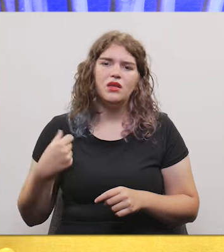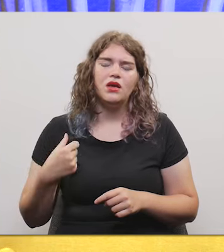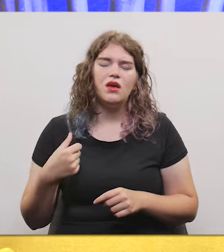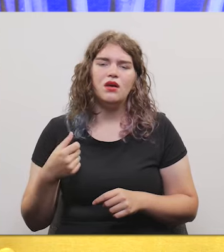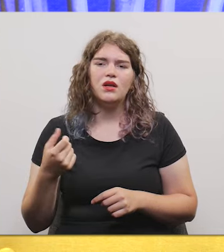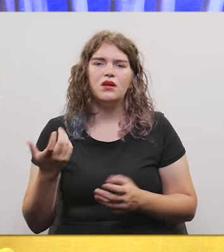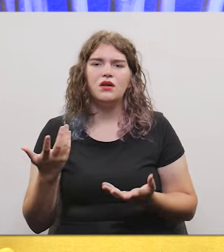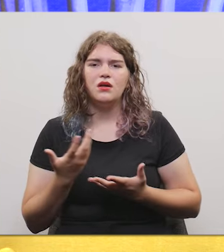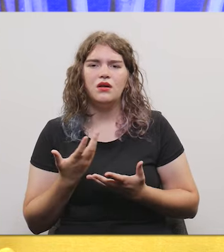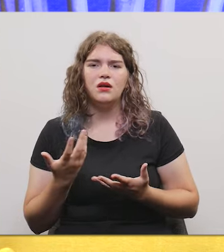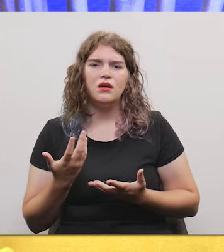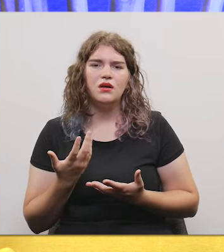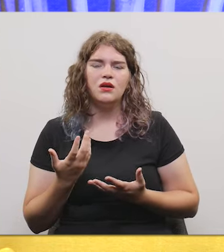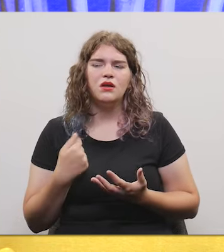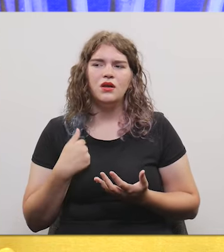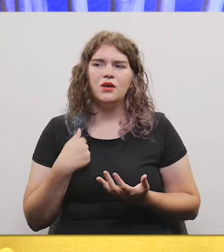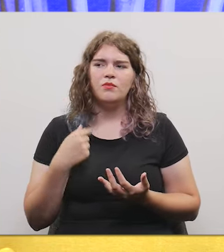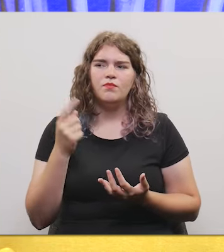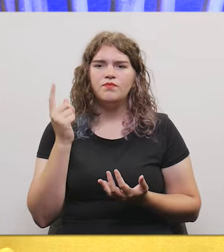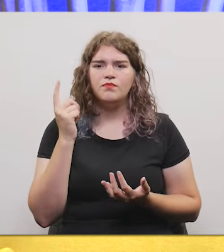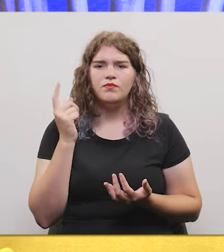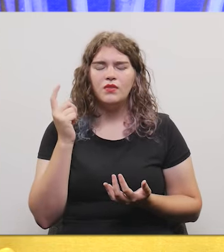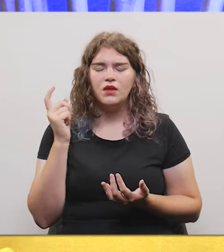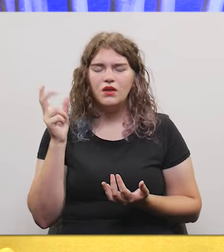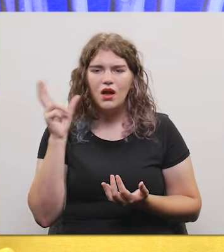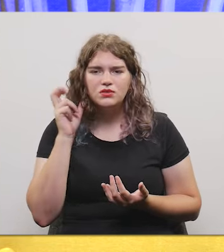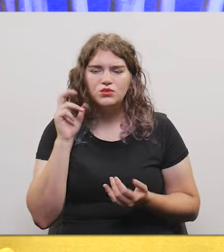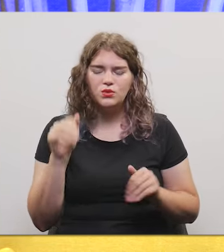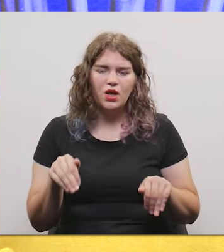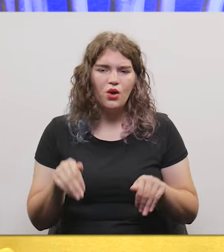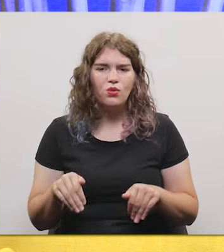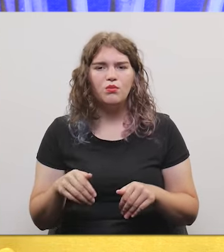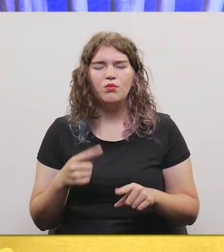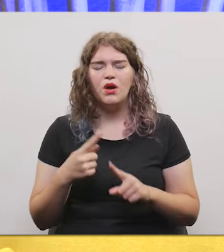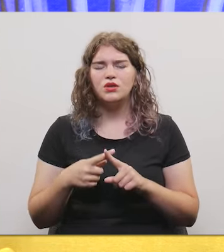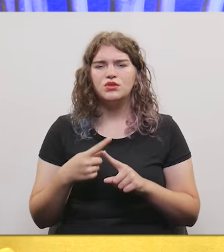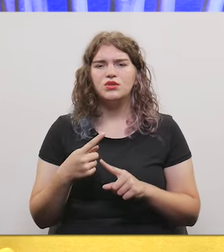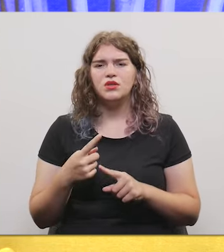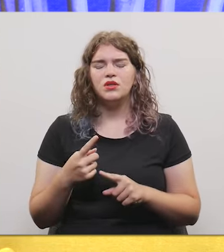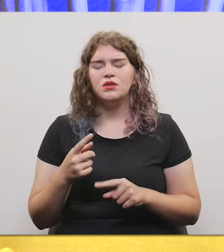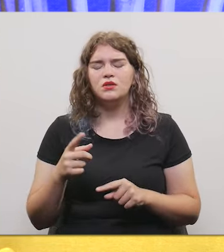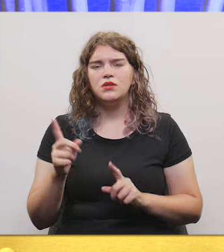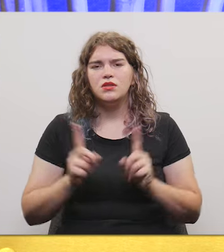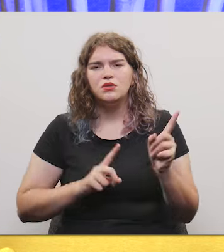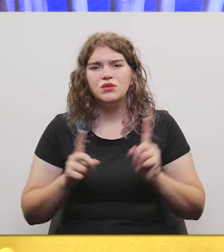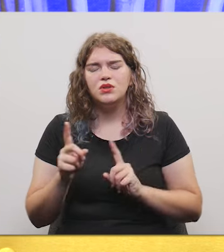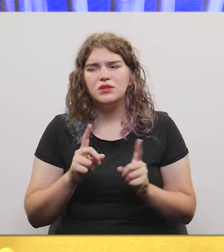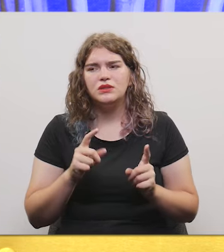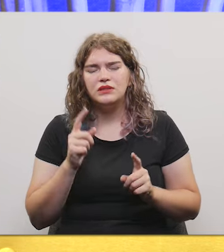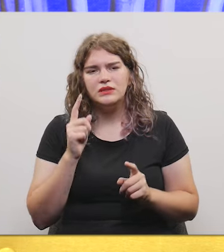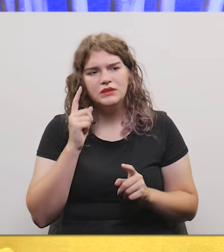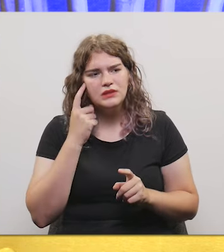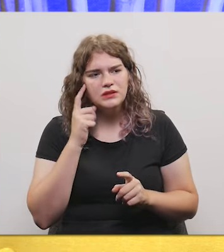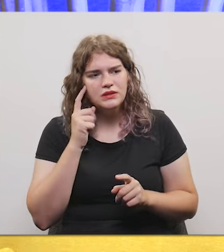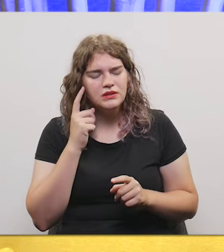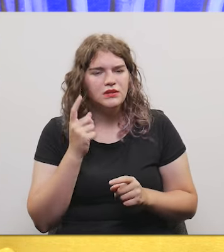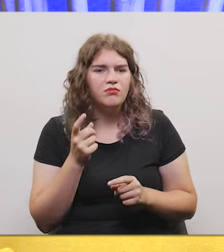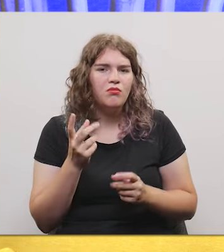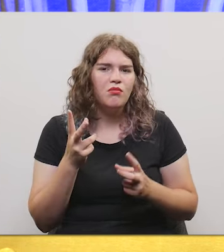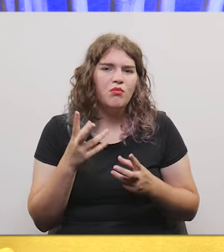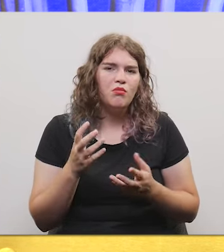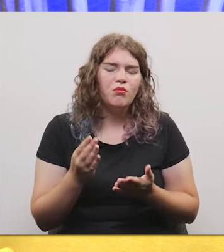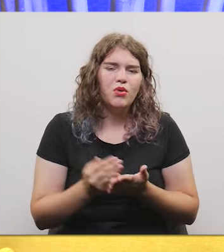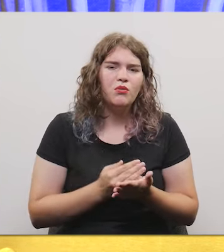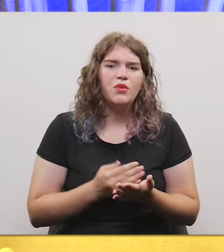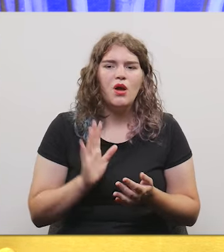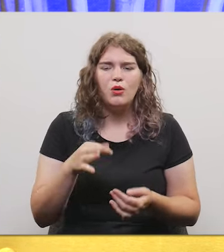tineri care urmăresc emisiunea aceasta și poate unii se confruntă cu aceleași provocări.